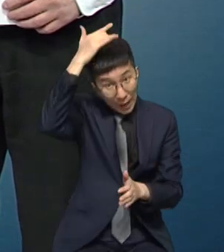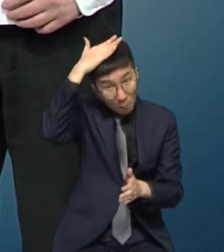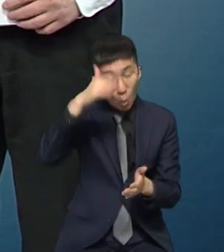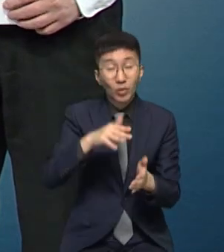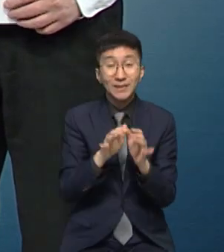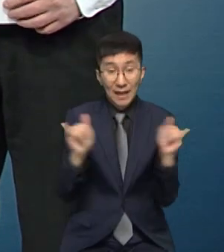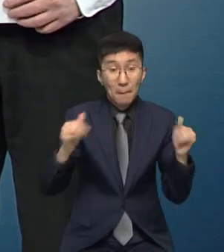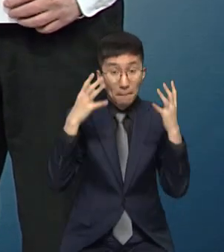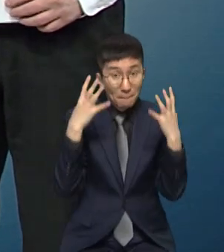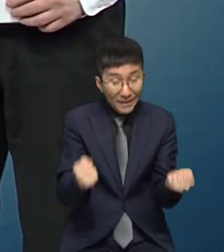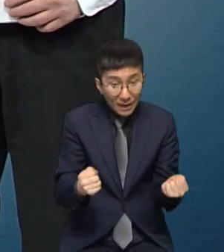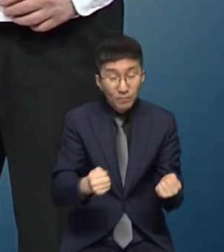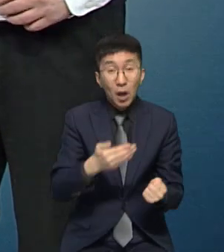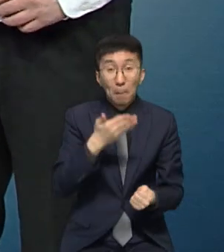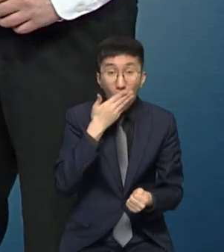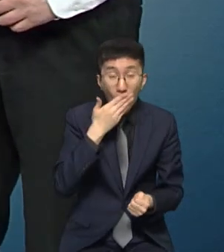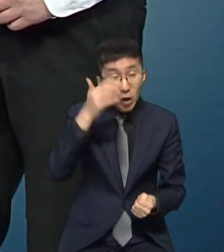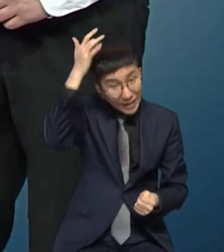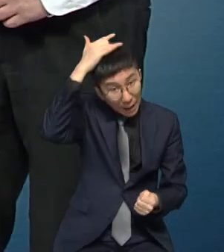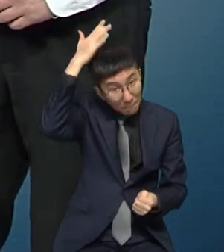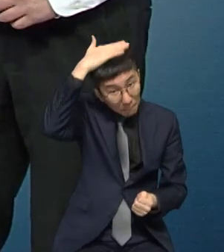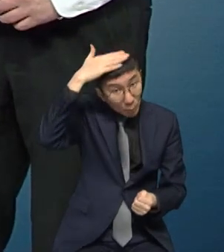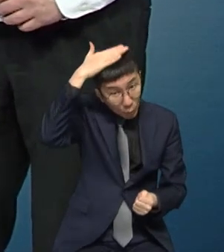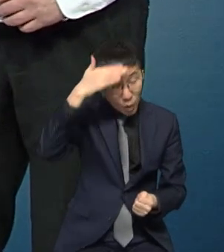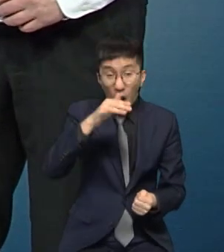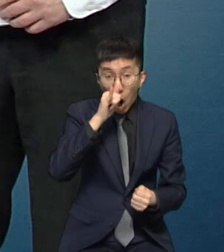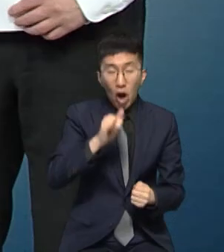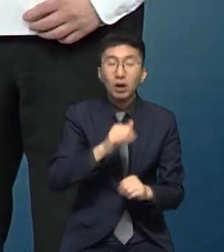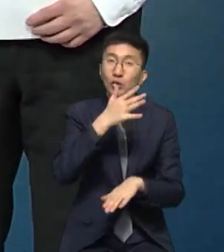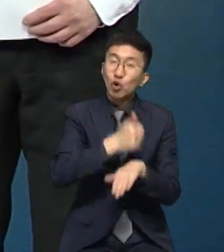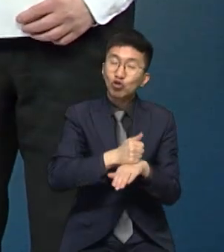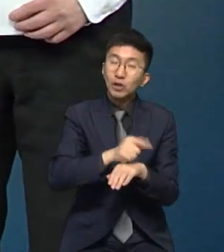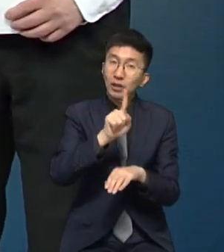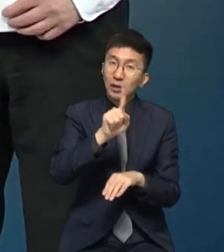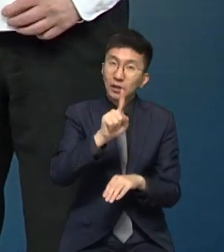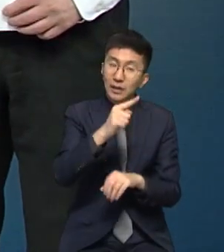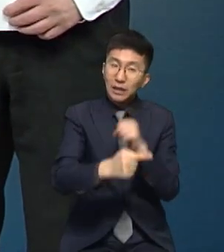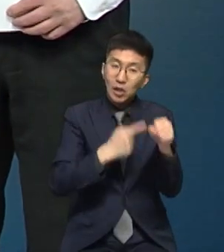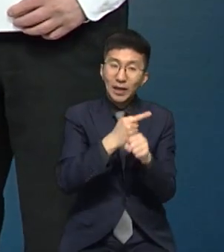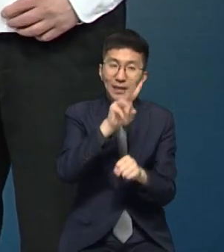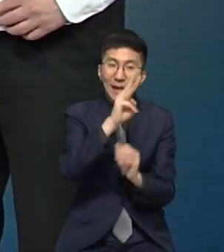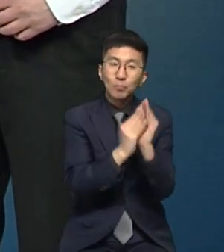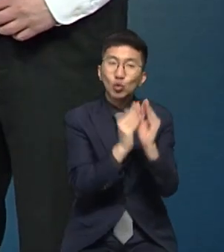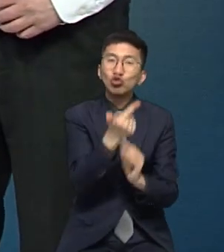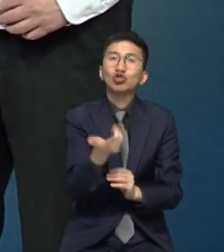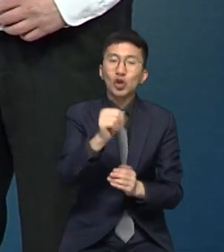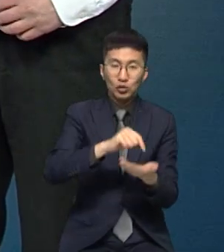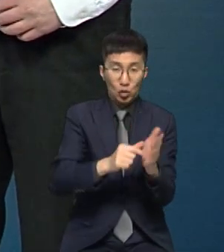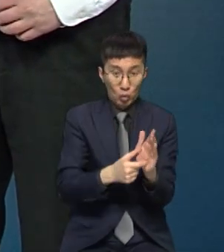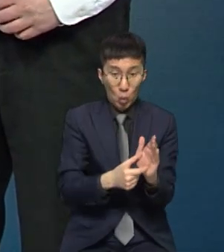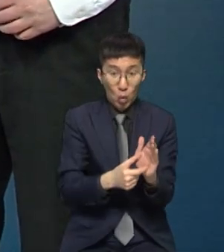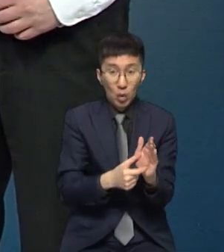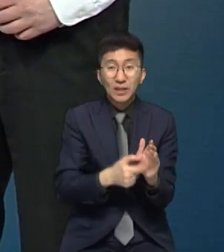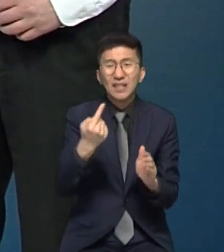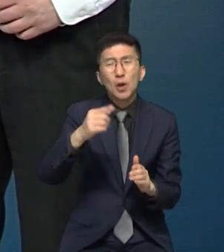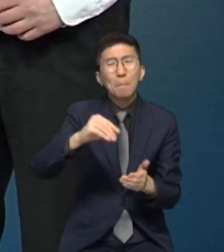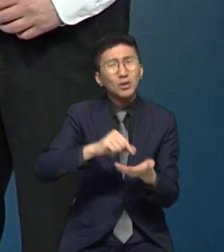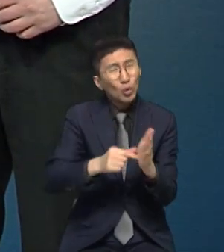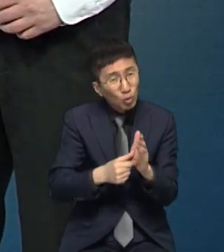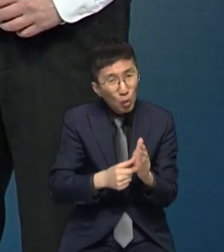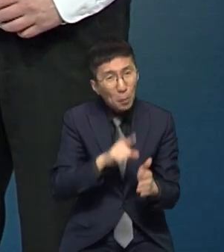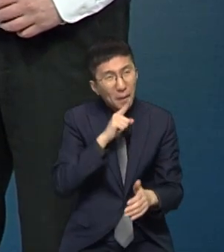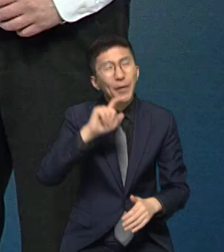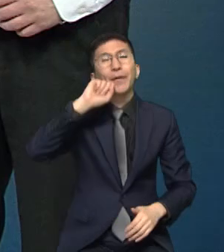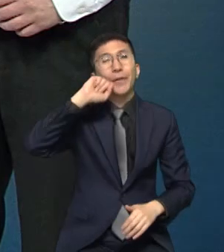계산할 때 모두 먹거나 바른다고 하면 연간 3조 6천억 원이 추가로 든다는 주장까지 있습니다. 물론 이 탈모 인구 1천만 명도